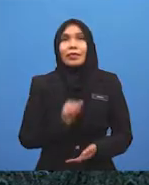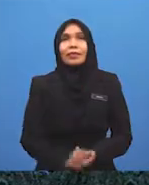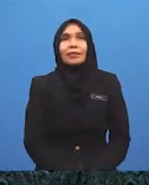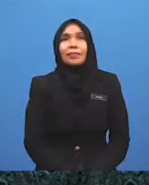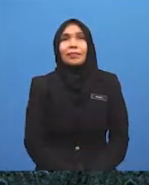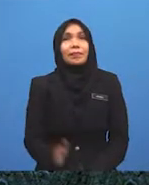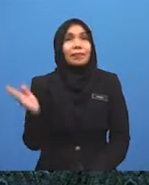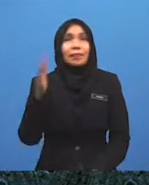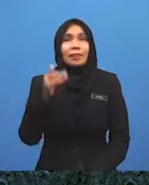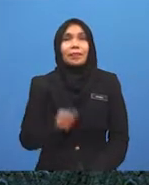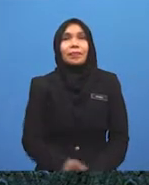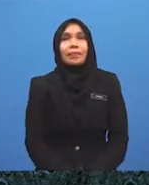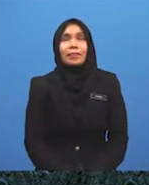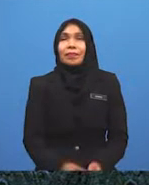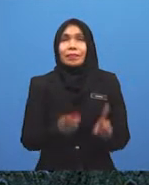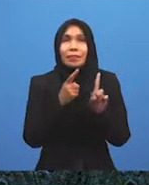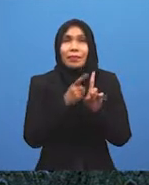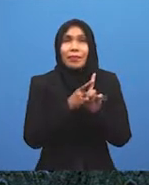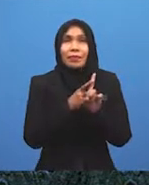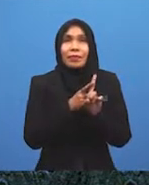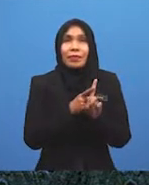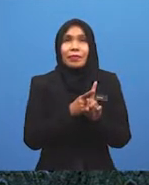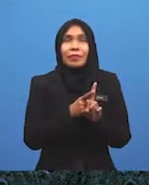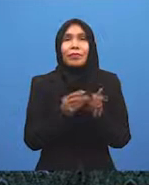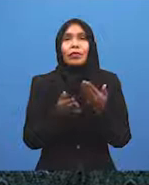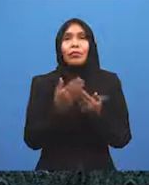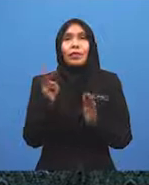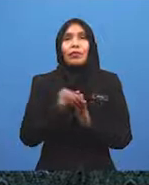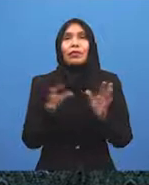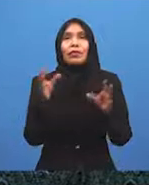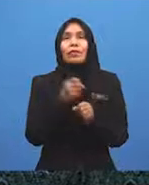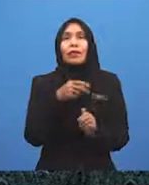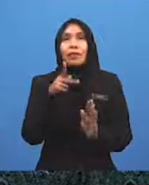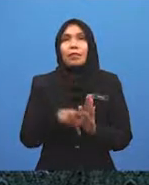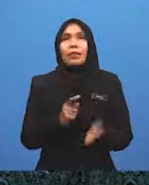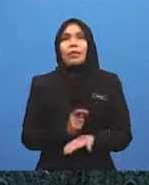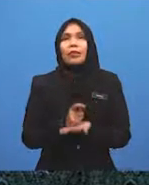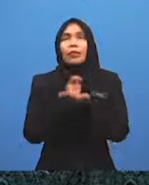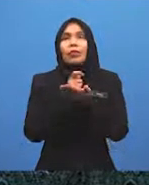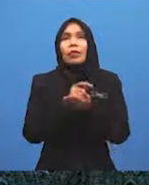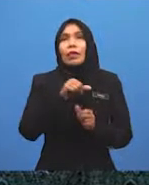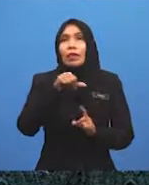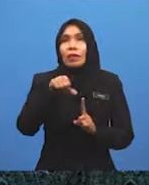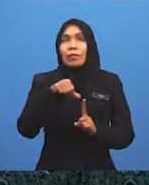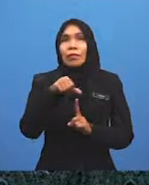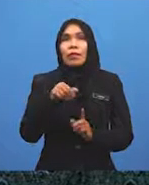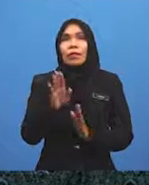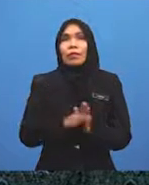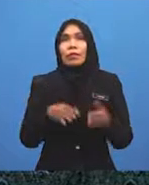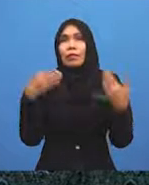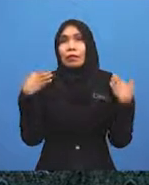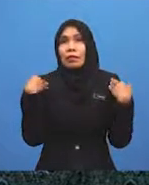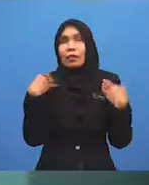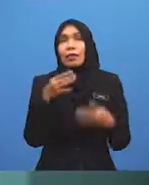Jom. Pertama, mudah mendapat pertolongan apabila berada dalam